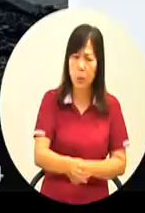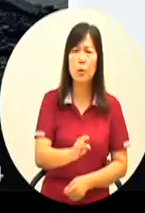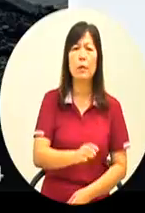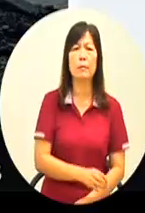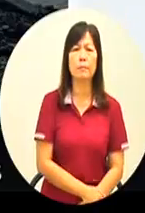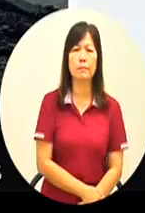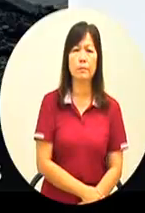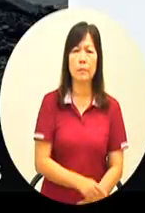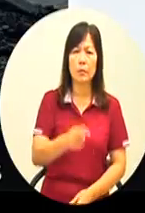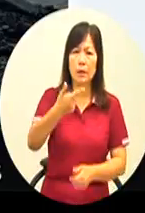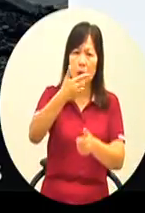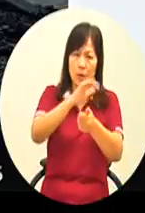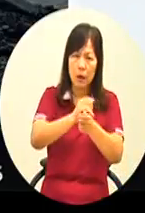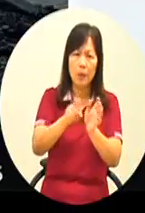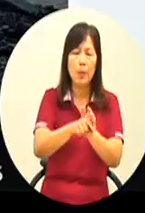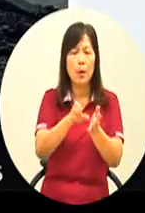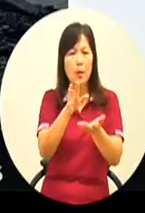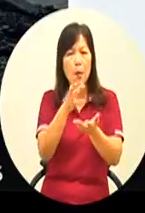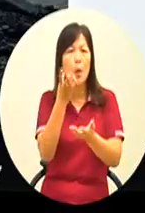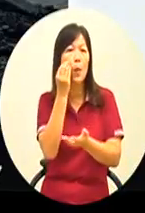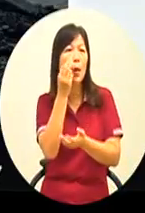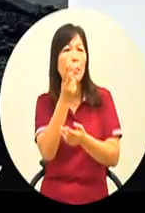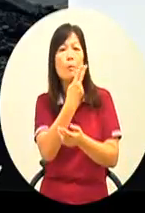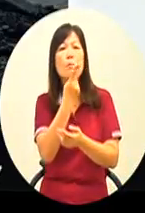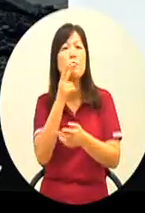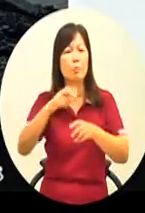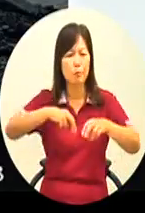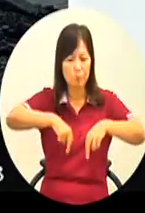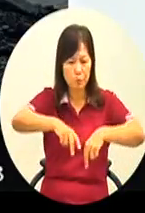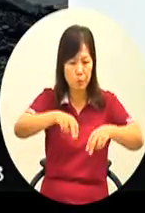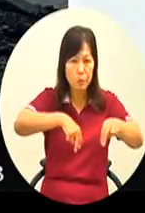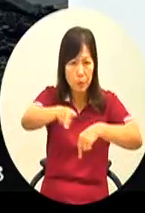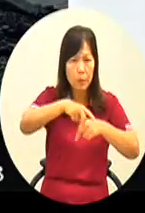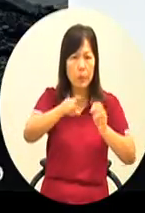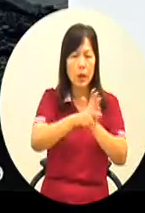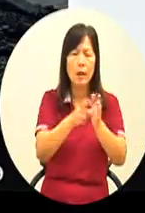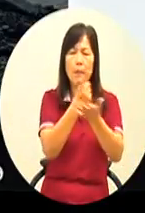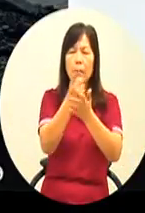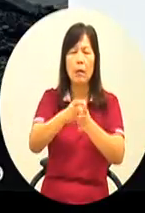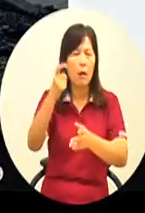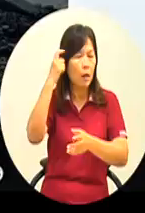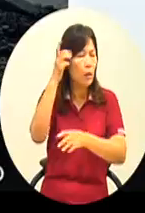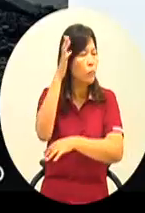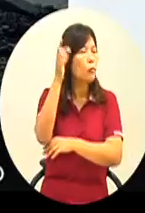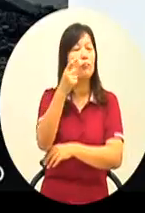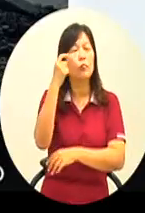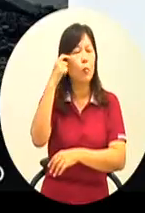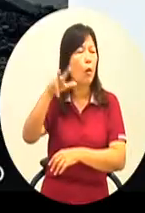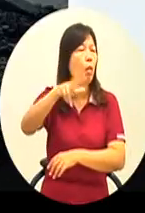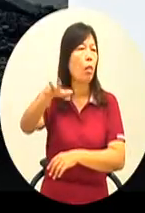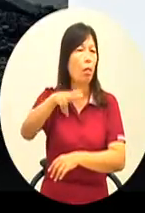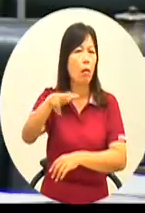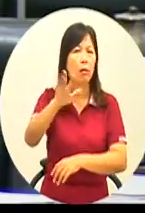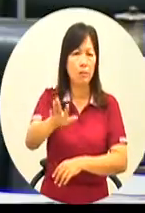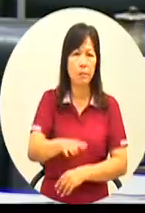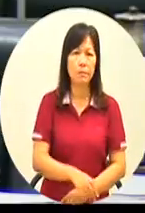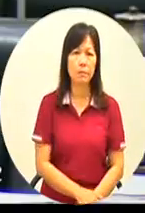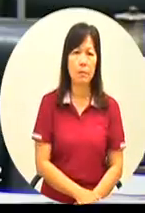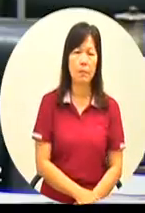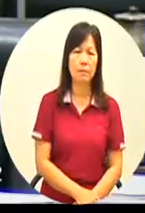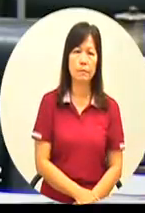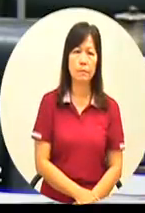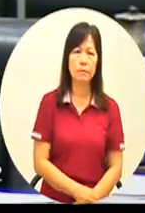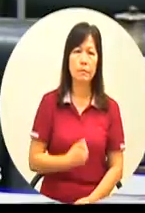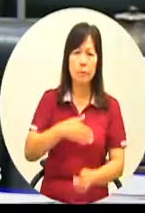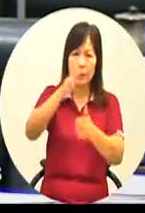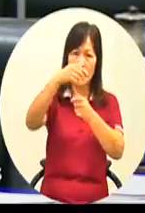这六规的赏梅步道，政府麻痹啊，讲了多少次啊？这是我们召集人